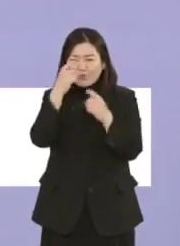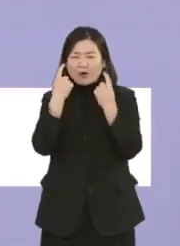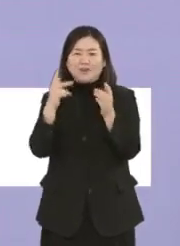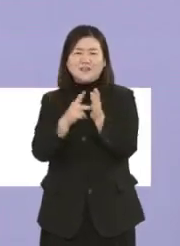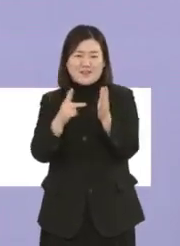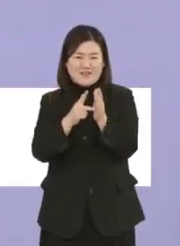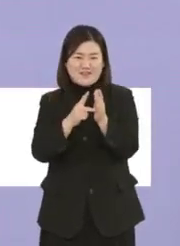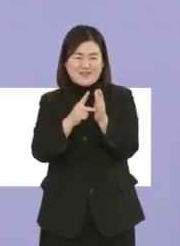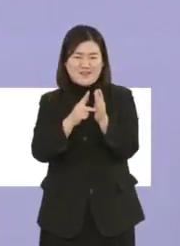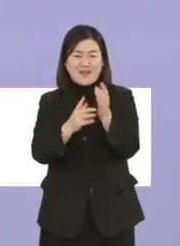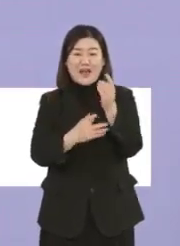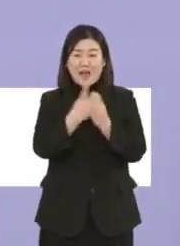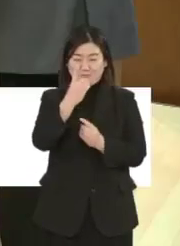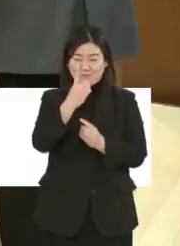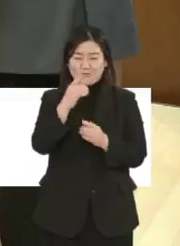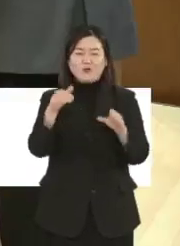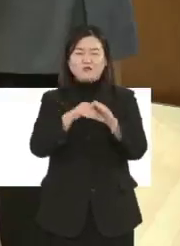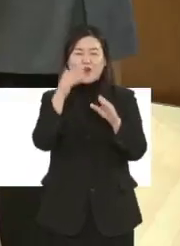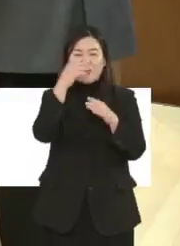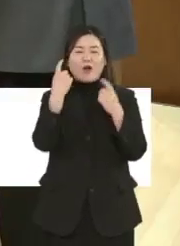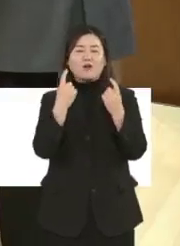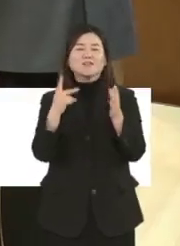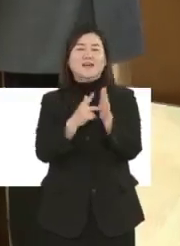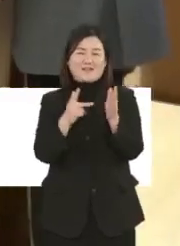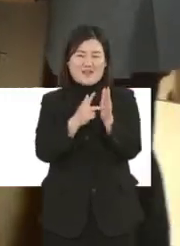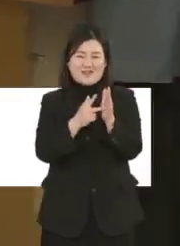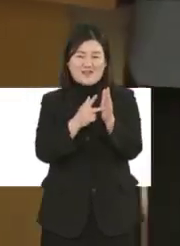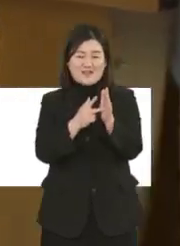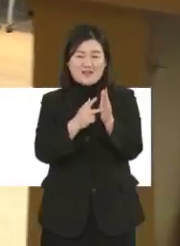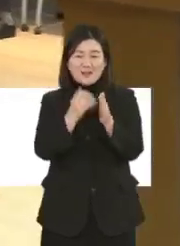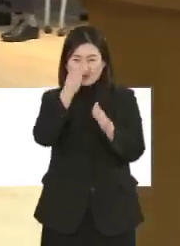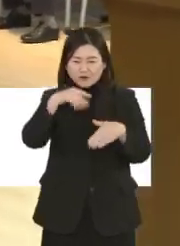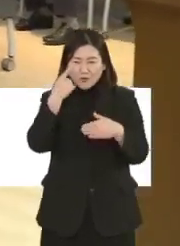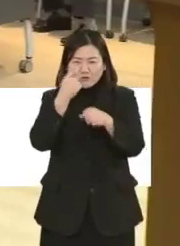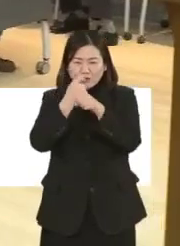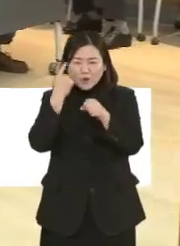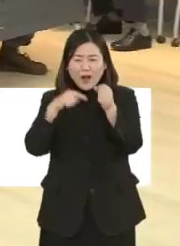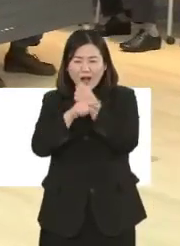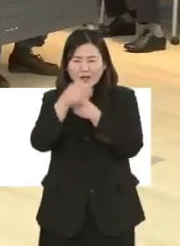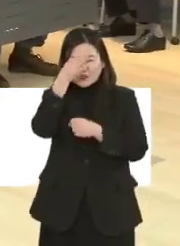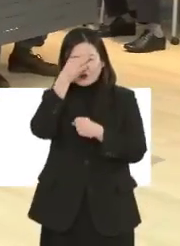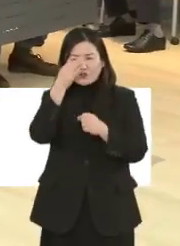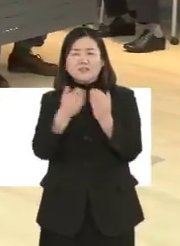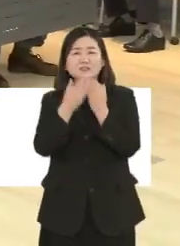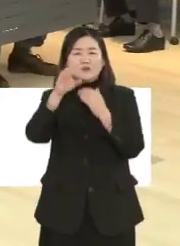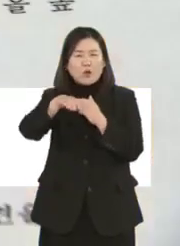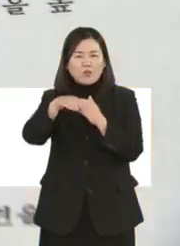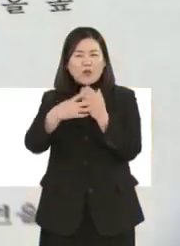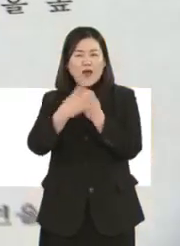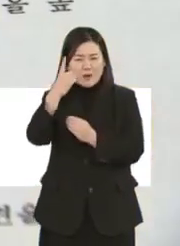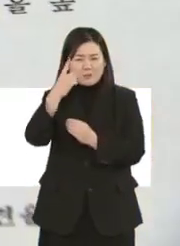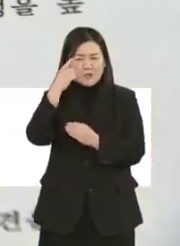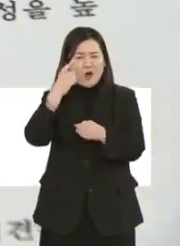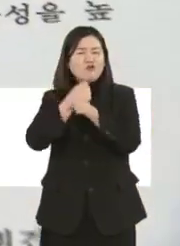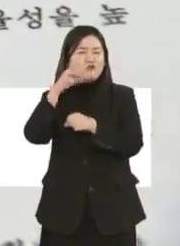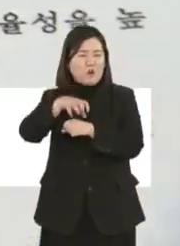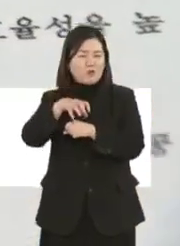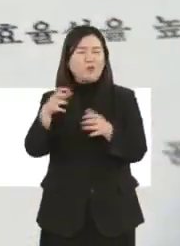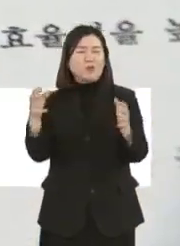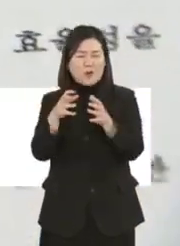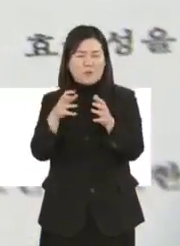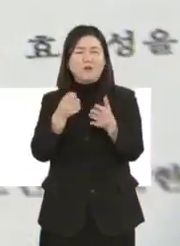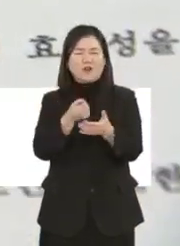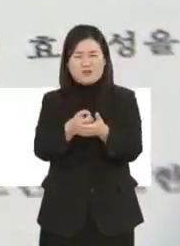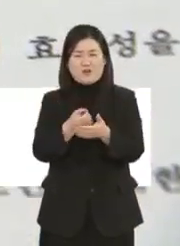관광재단 백제문화재단은 문화관광재단으로 충남 연구원과 과학기술진흥원은 충남 연구원으로